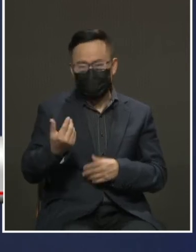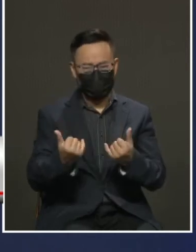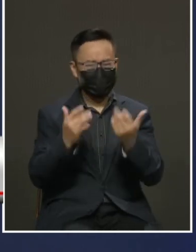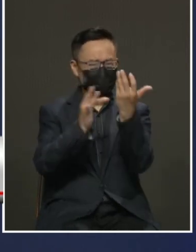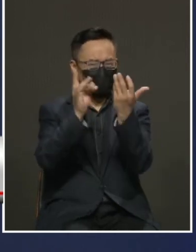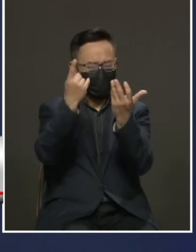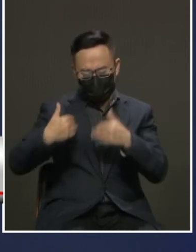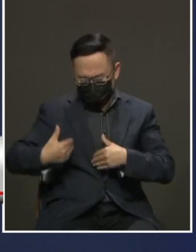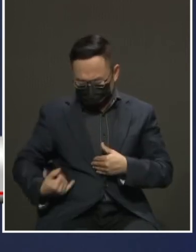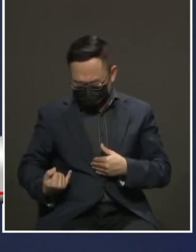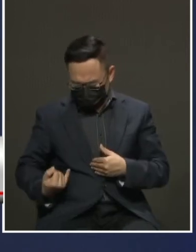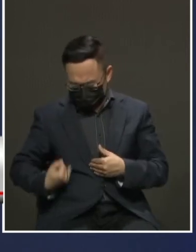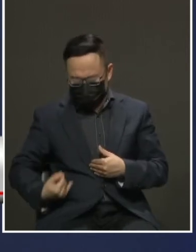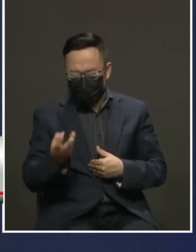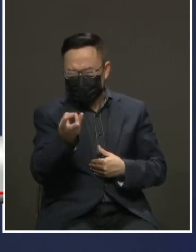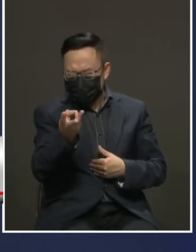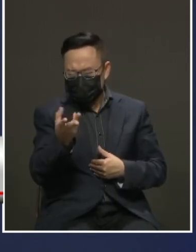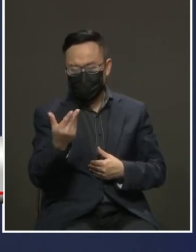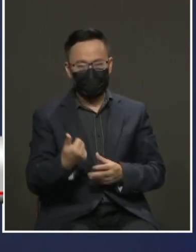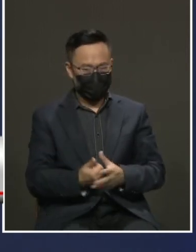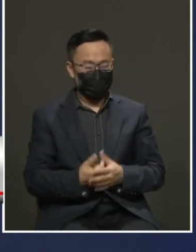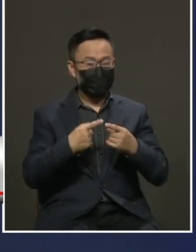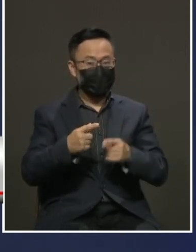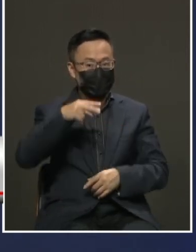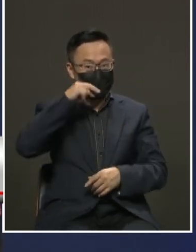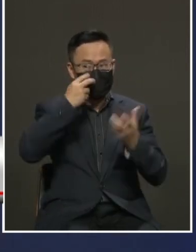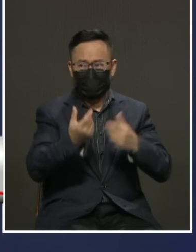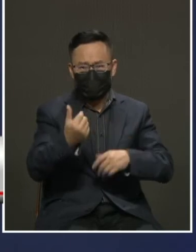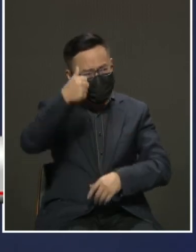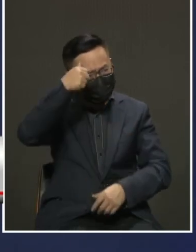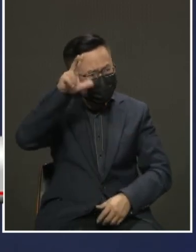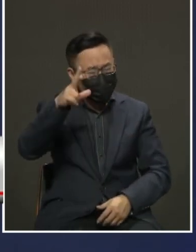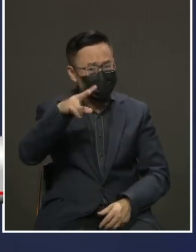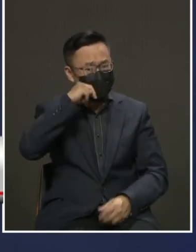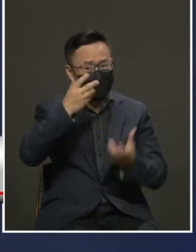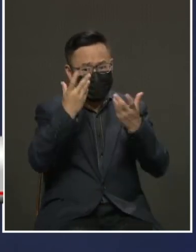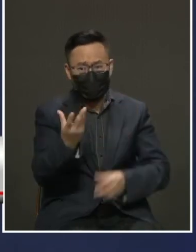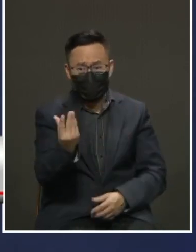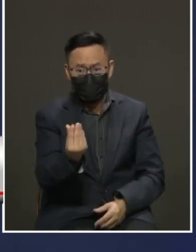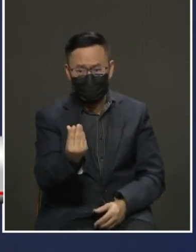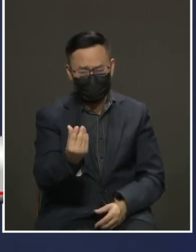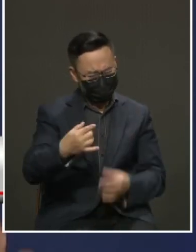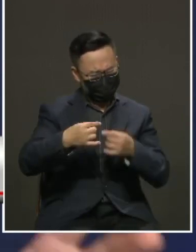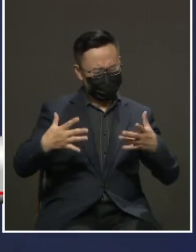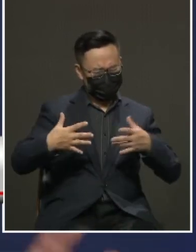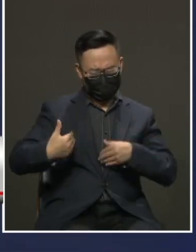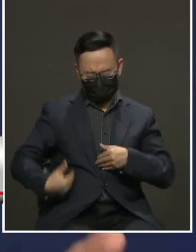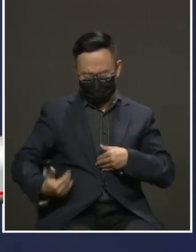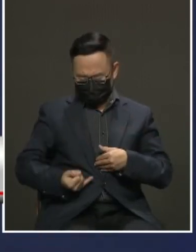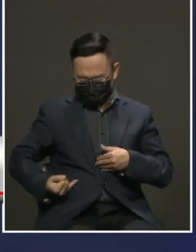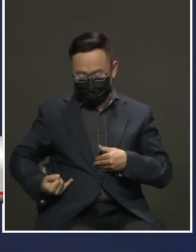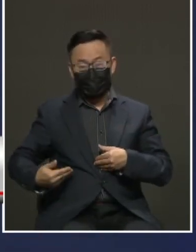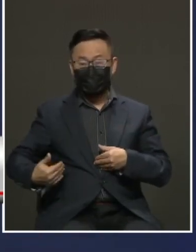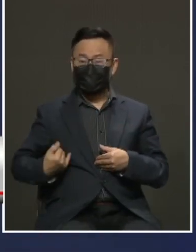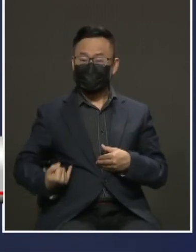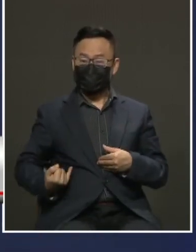เล็กๆนะแต่ว่าสิ่งที่น่าเป็นห่วงคือน้ำหนักนี่จะลดหร อ เวลาผ่าตัดนี่ไม่แน่ใจเหมือนกันนะคะว่าเวลาผ่าตัด